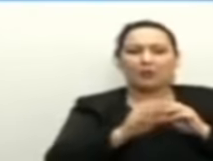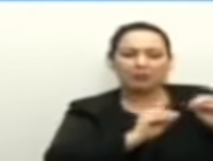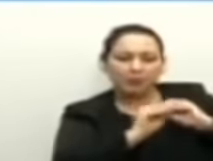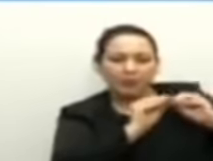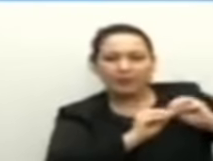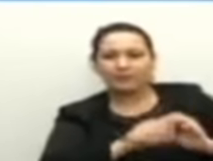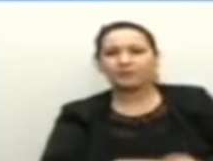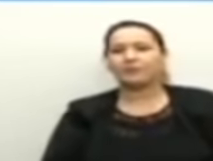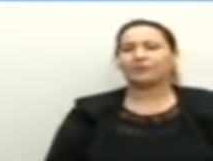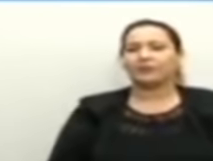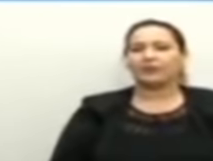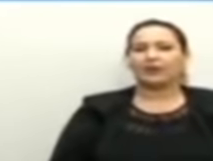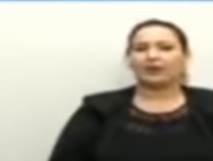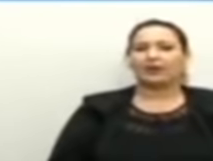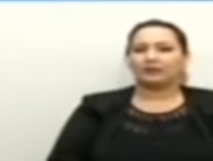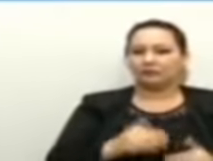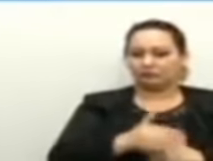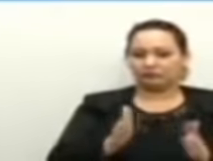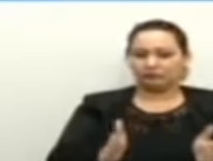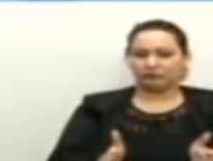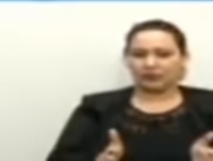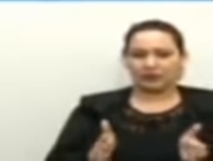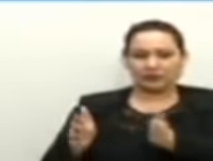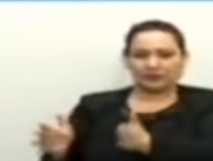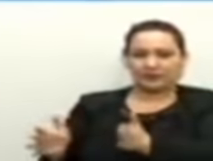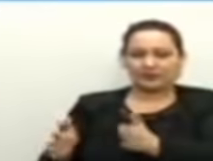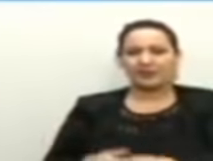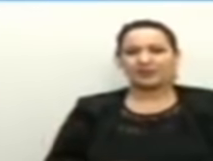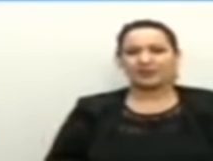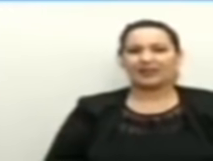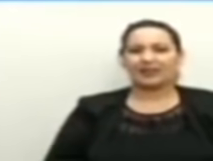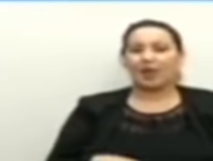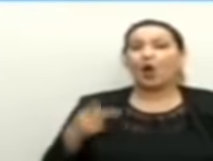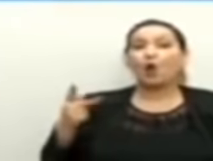أما بخصوص مسألة التكفل بالمنحة المالية والتغطية